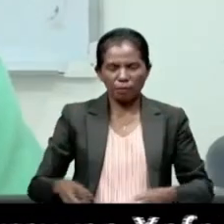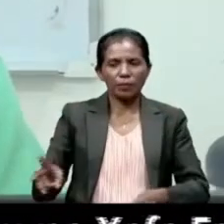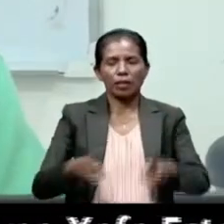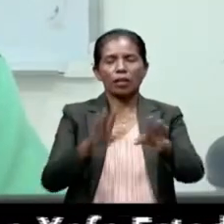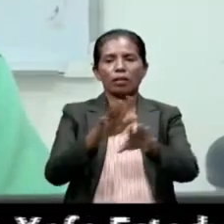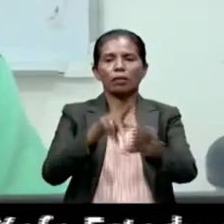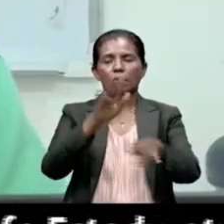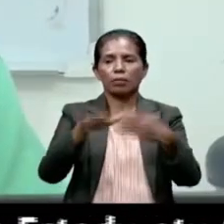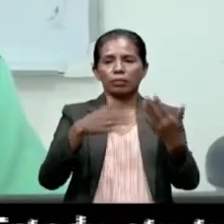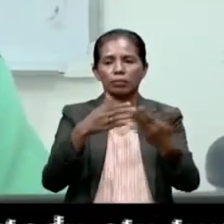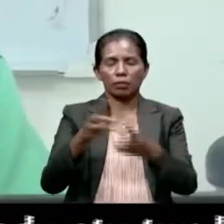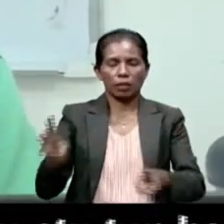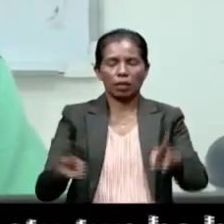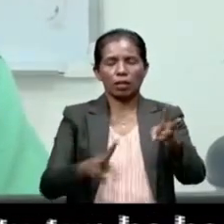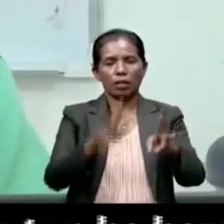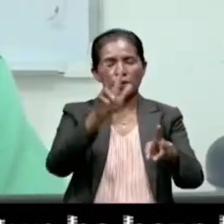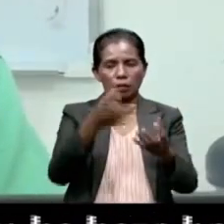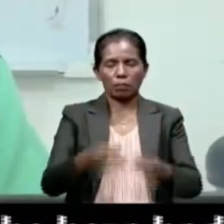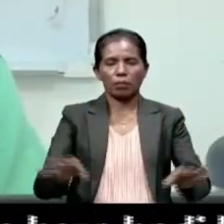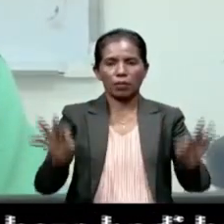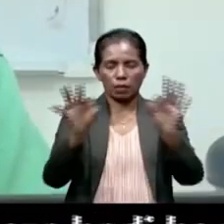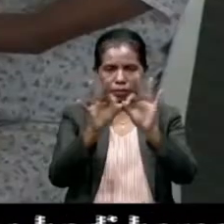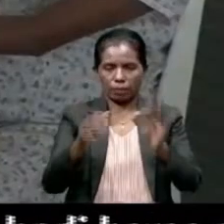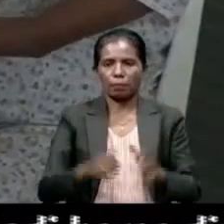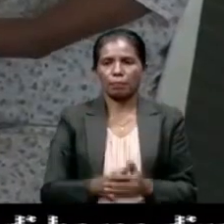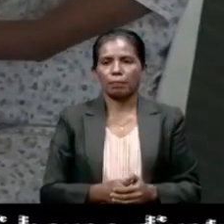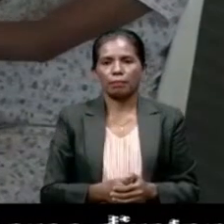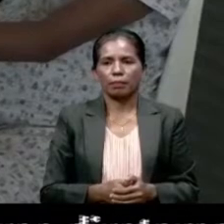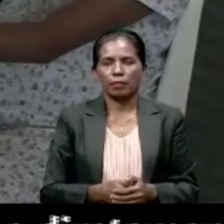komunidade ya dalan tolo importante.